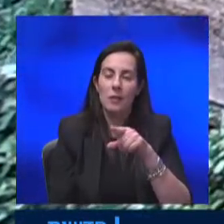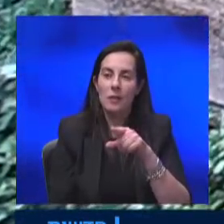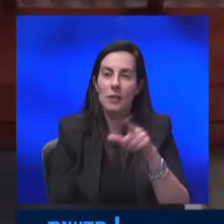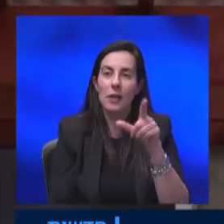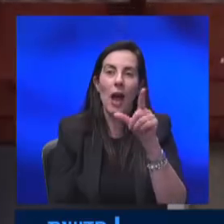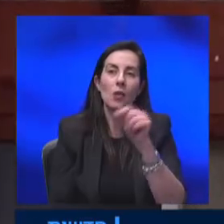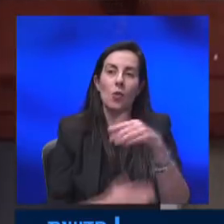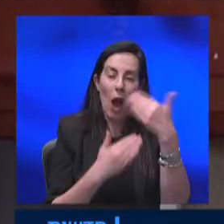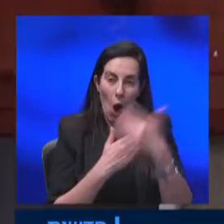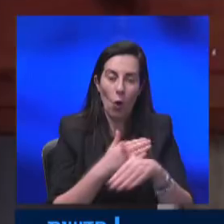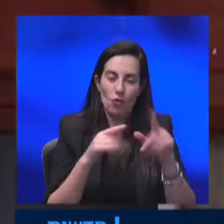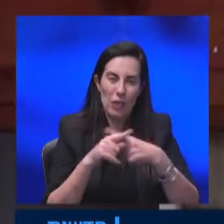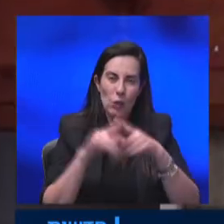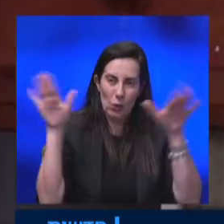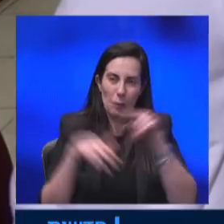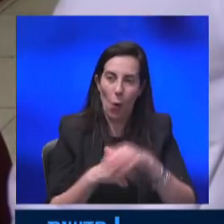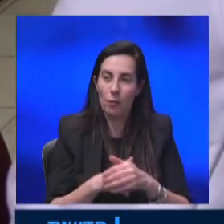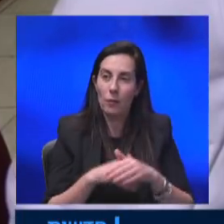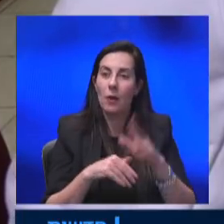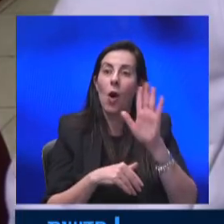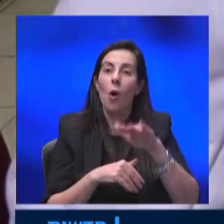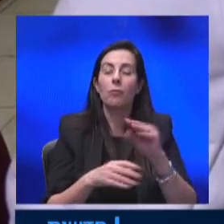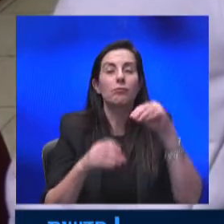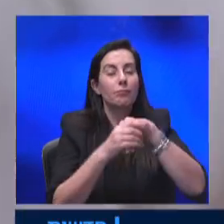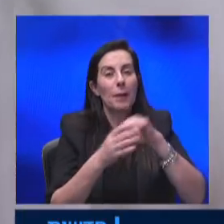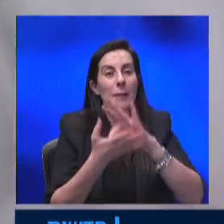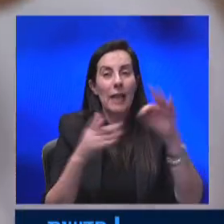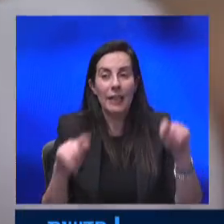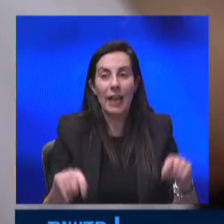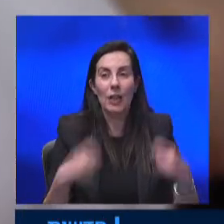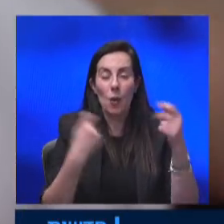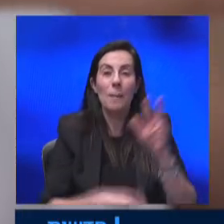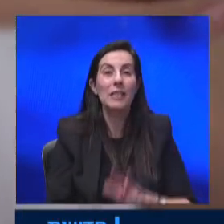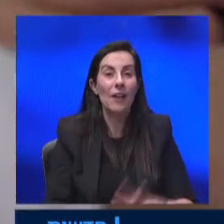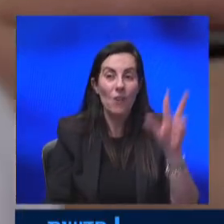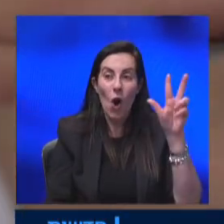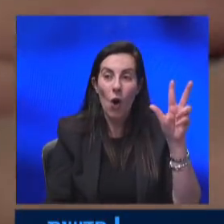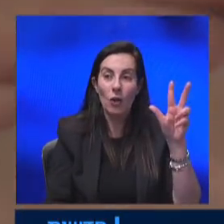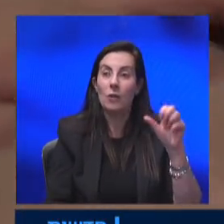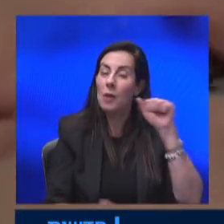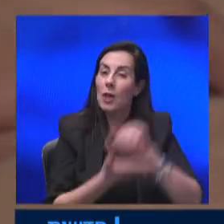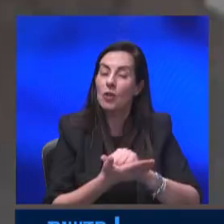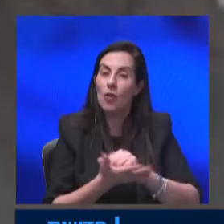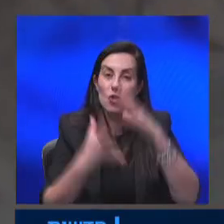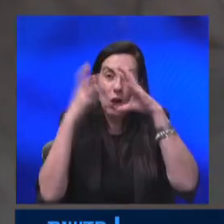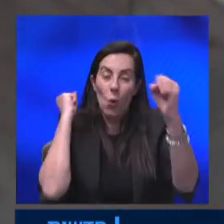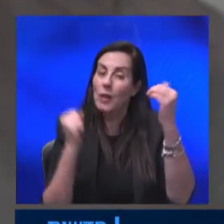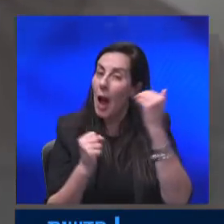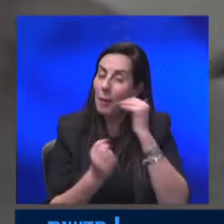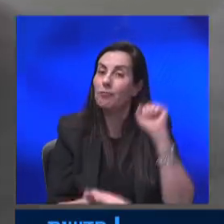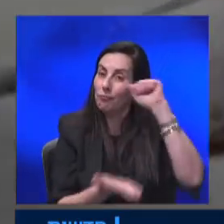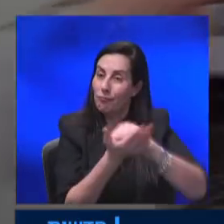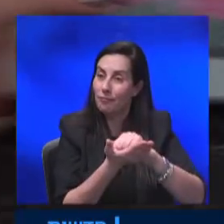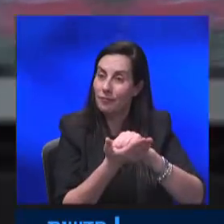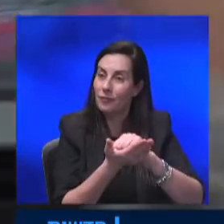נגב בארץ. לאחרונה הוא חבר למשרד החינוך במחוז הצפון ובמימון שגרירות ארצות הברית בישראל, הוא חיבר אל השיגעון